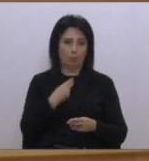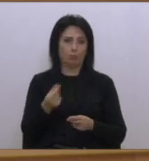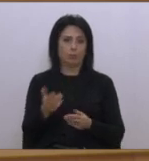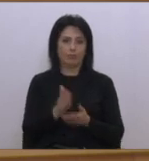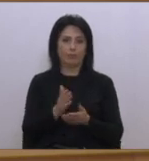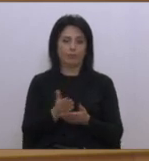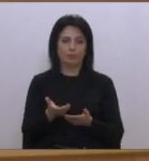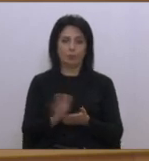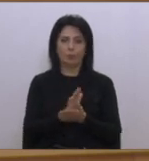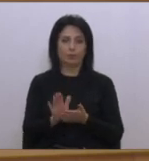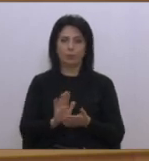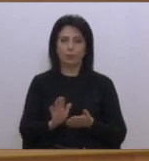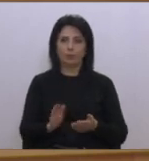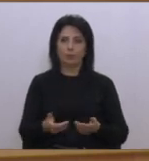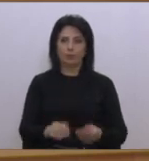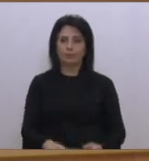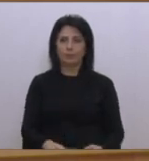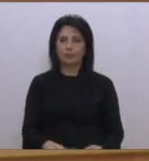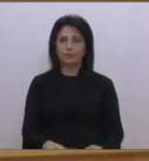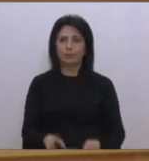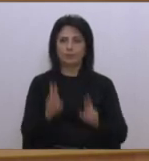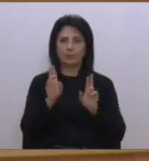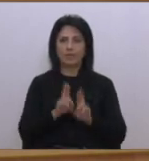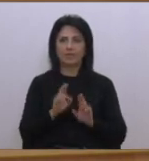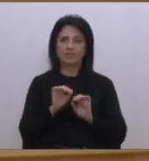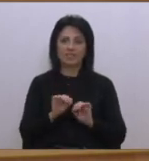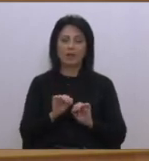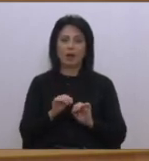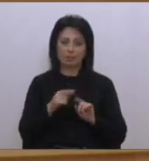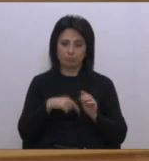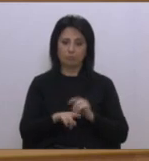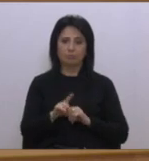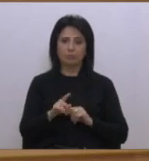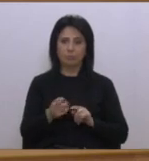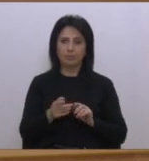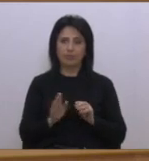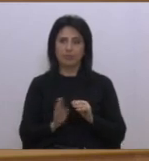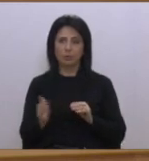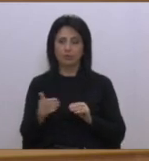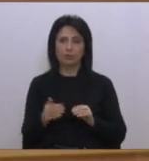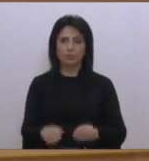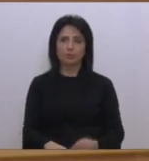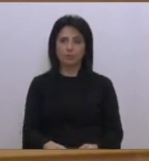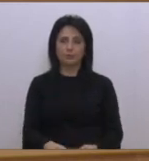tcot formaluri, ți se bituiți, mă gram, realul rot, gârțulit.